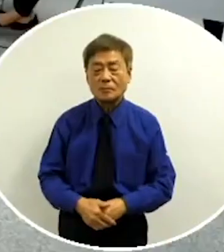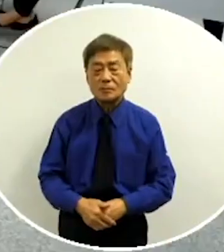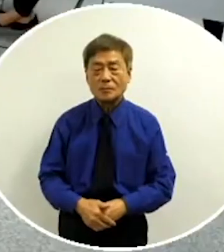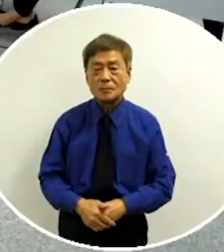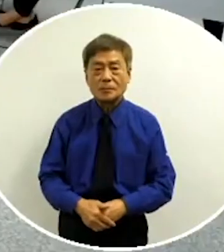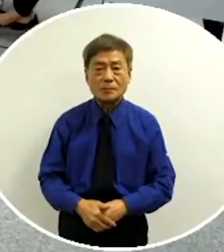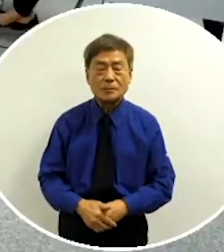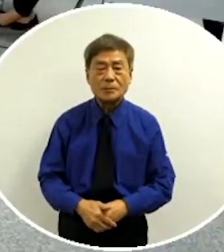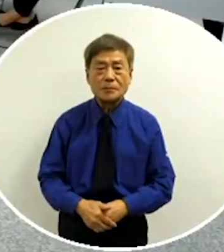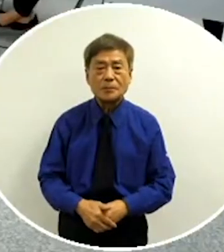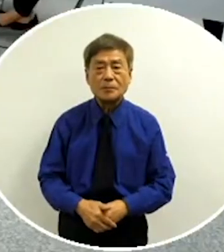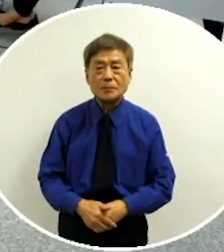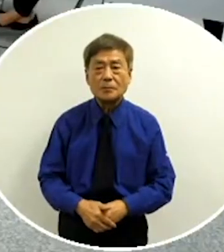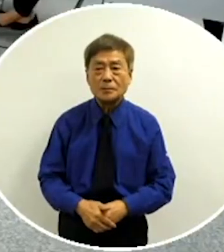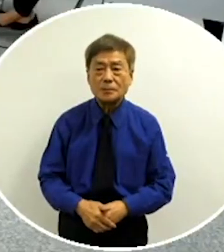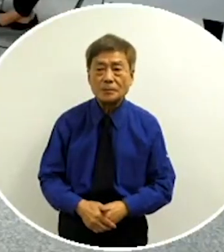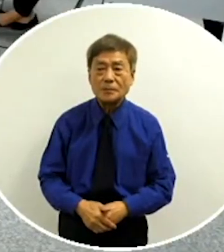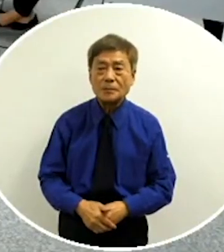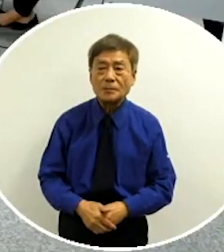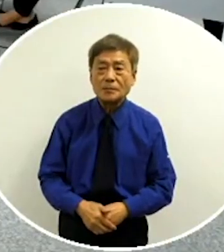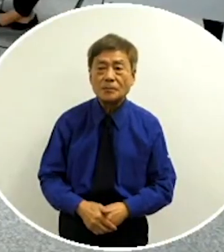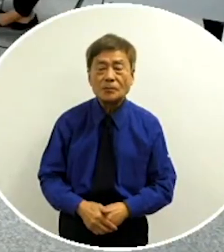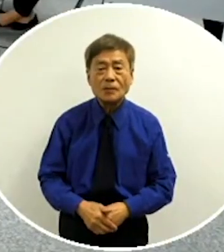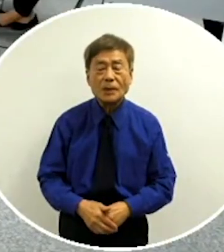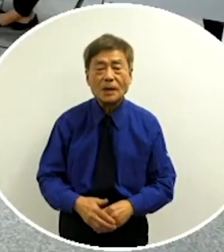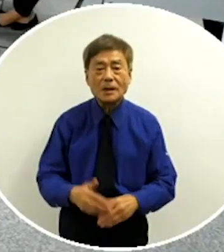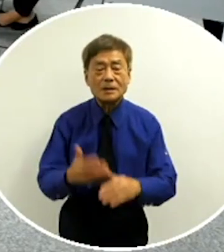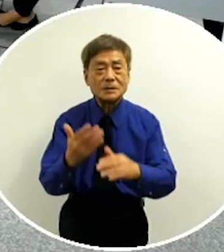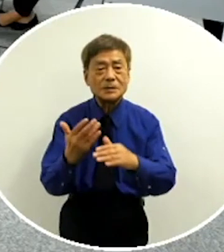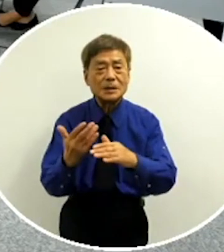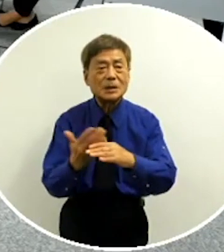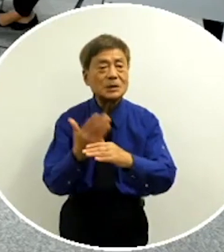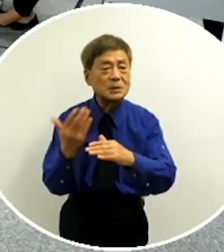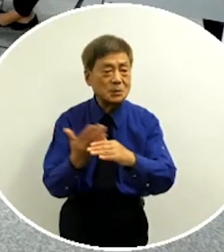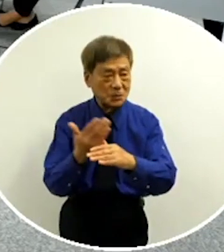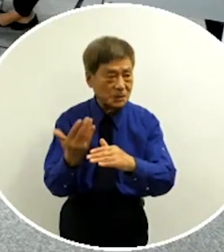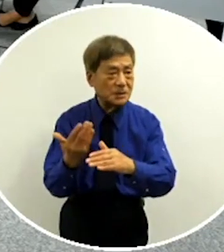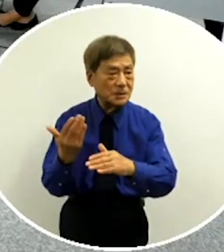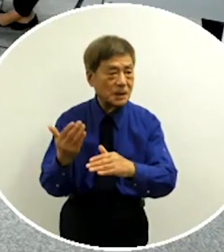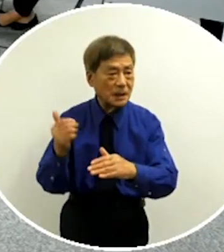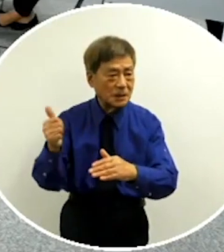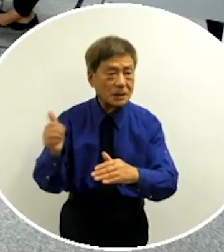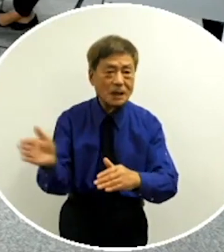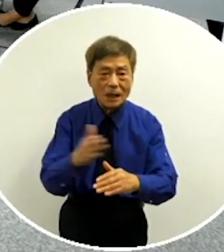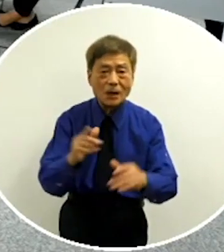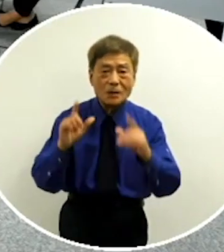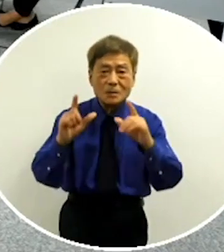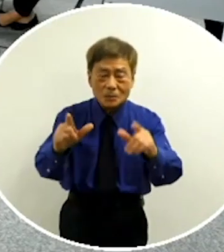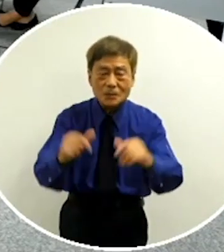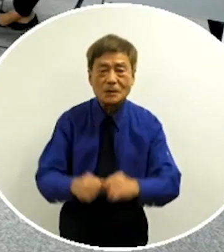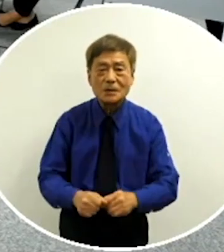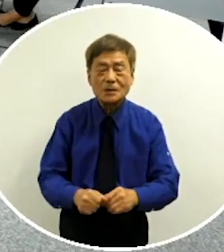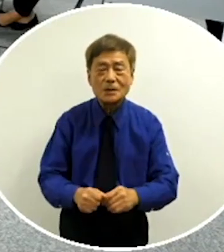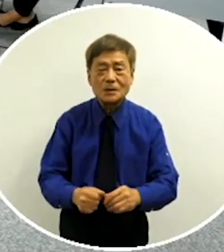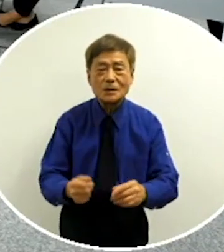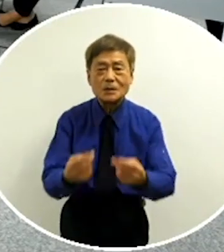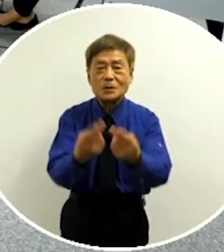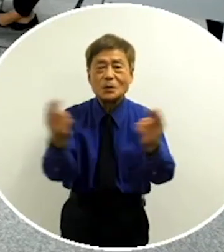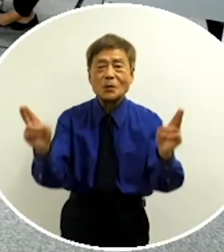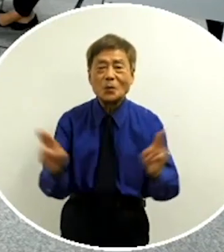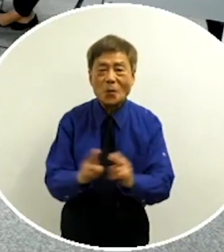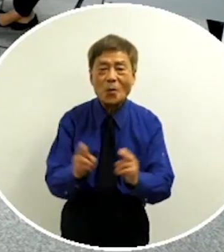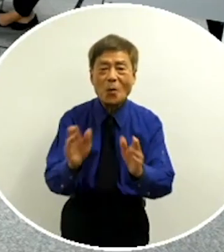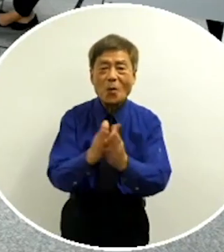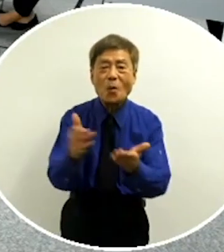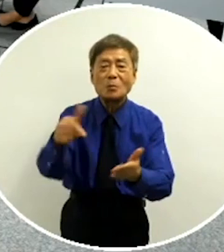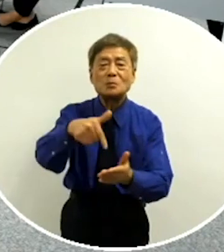もんです願いますあのこれがですね党本部のホームページのパートナーズのページなん